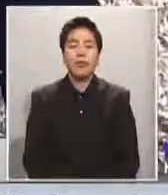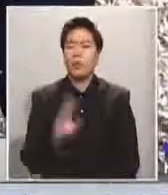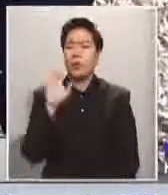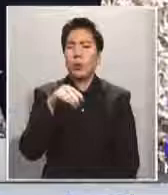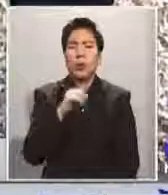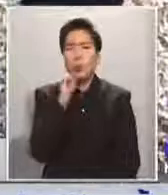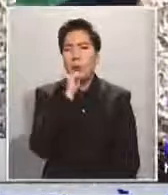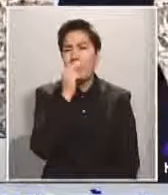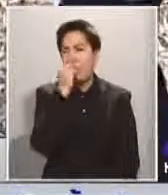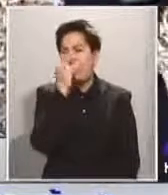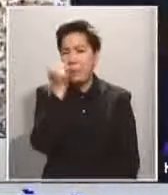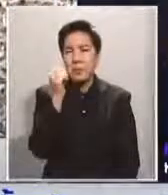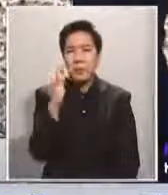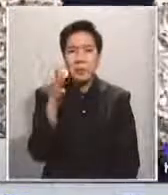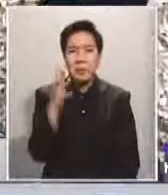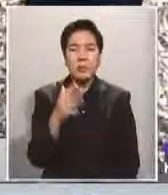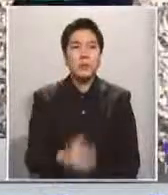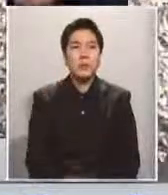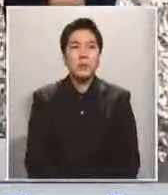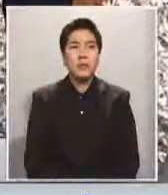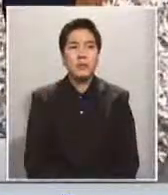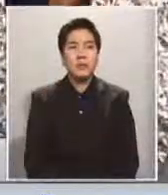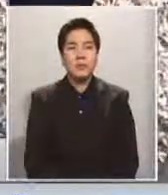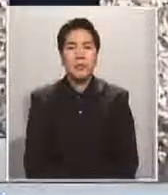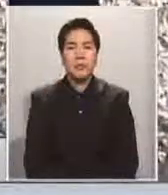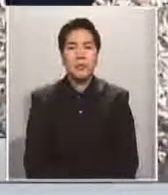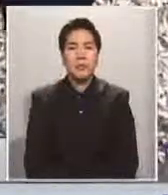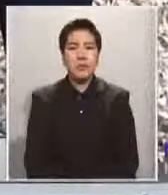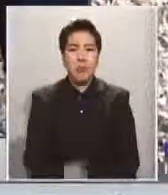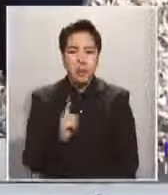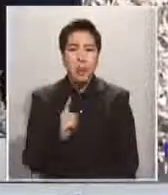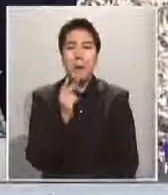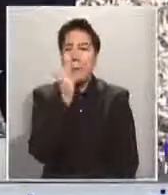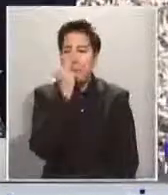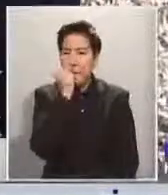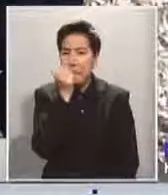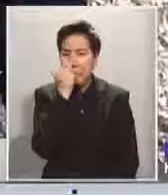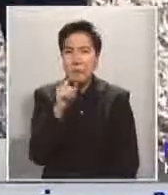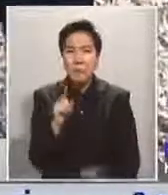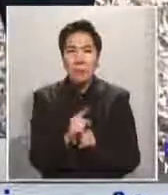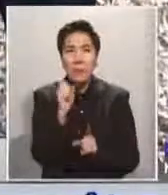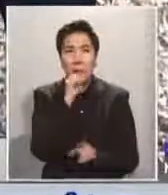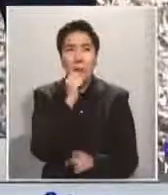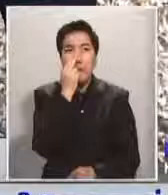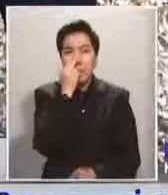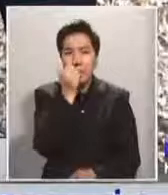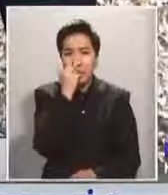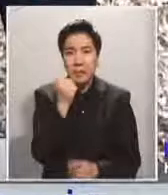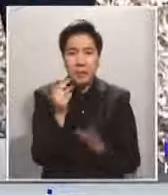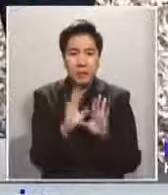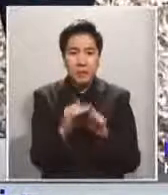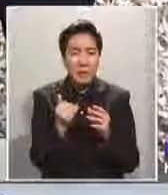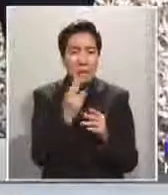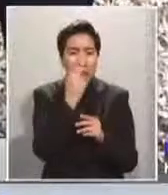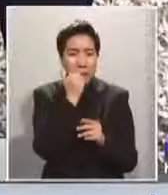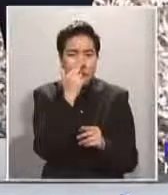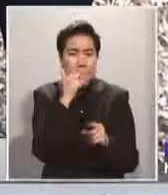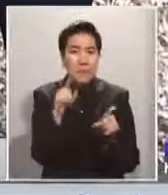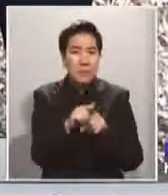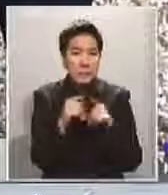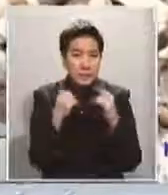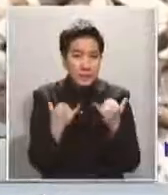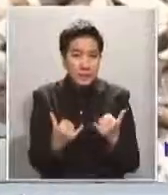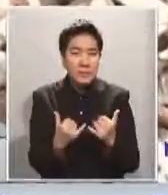ไม่มันเลยต้องให้มันๆอย่างนี ้ร้องยังไงนะ ร้องให้มันๆอย่างนี ้มันๆอย่างนี้